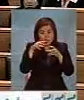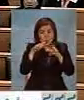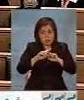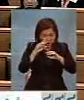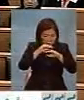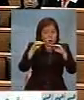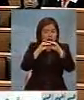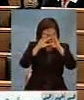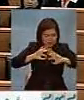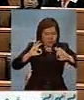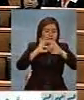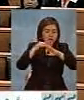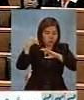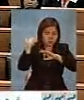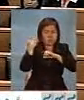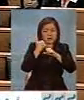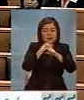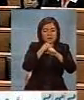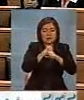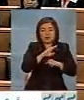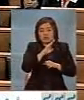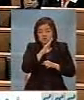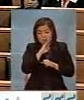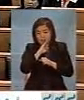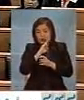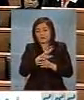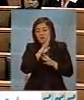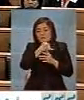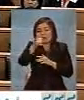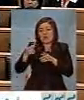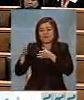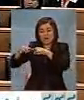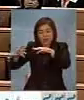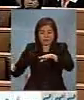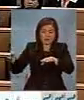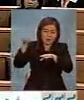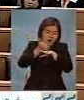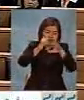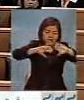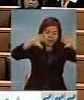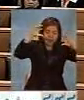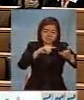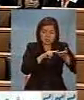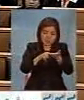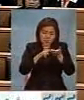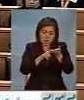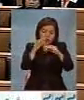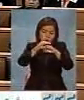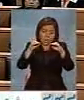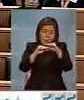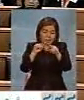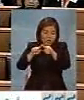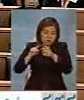ญที่ผมไม่แน่ใจว่าหากอีกฝั่งเป็นรัฐบาลจะเสนอโครงการต่างๆเหล่านี้หรือไ